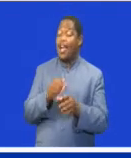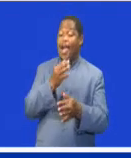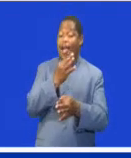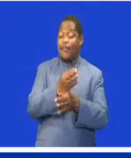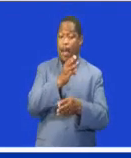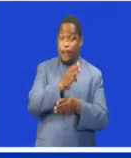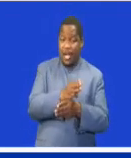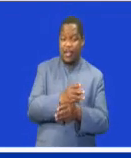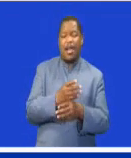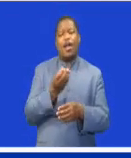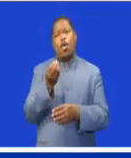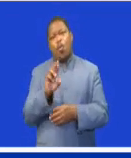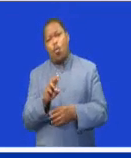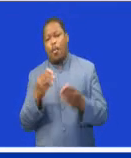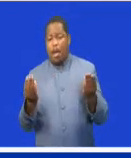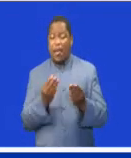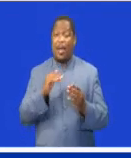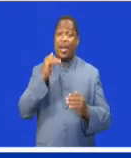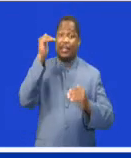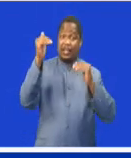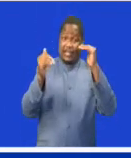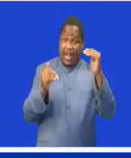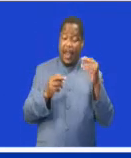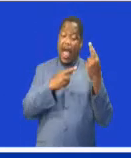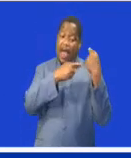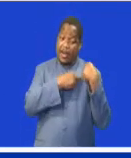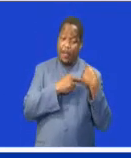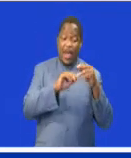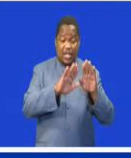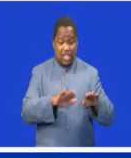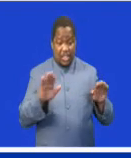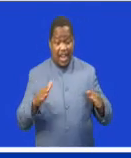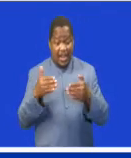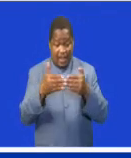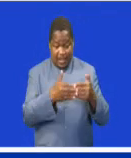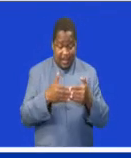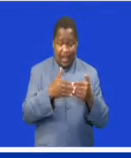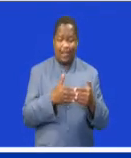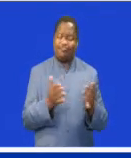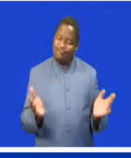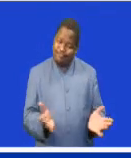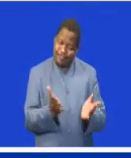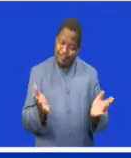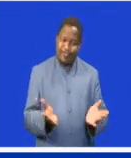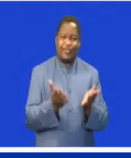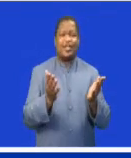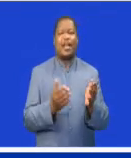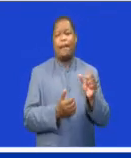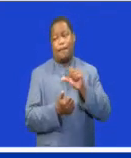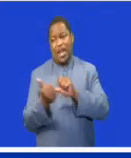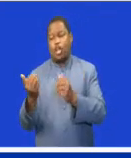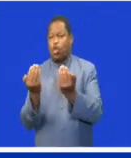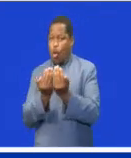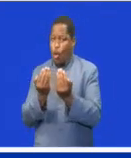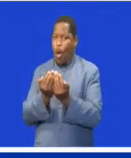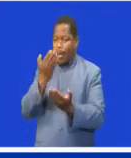labahlala nebantwana emakhaya babakhuthate ukuthi abaye esikolweni batocedzela tifundo tabo